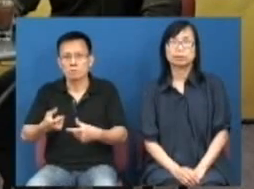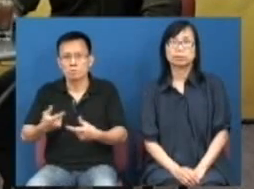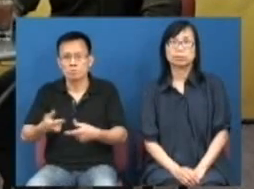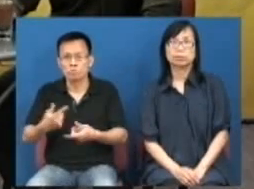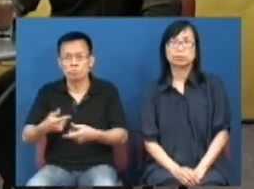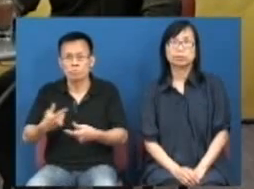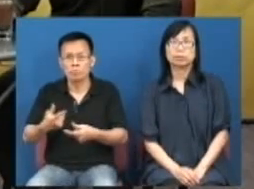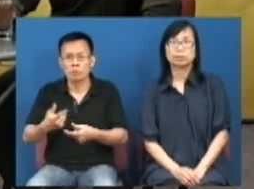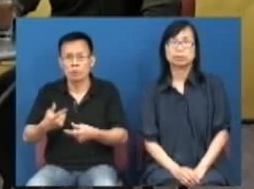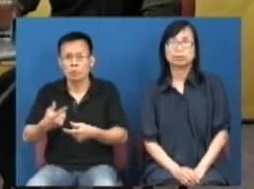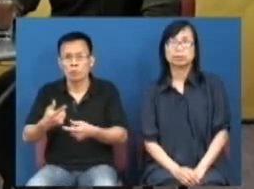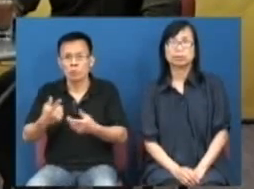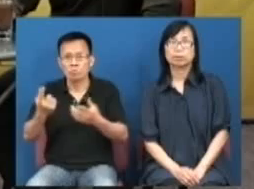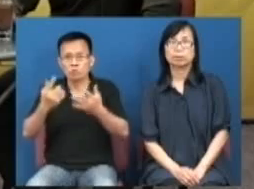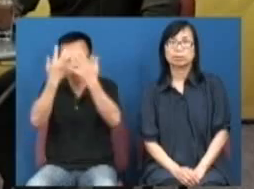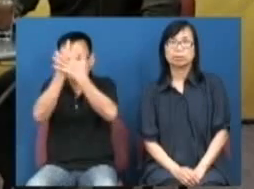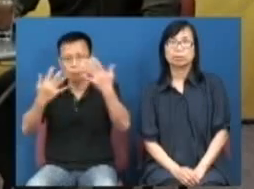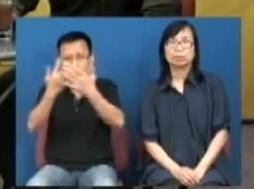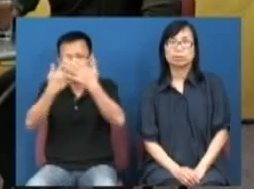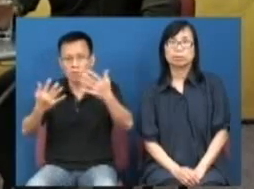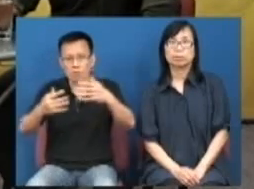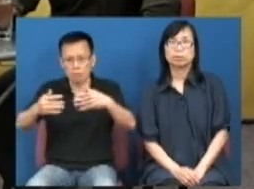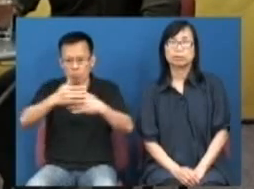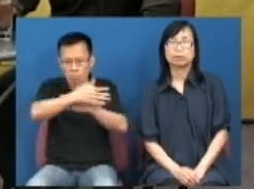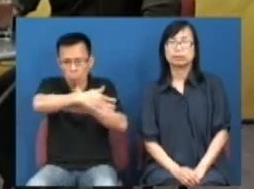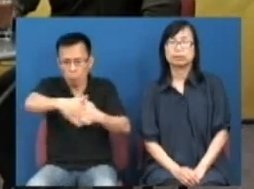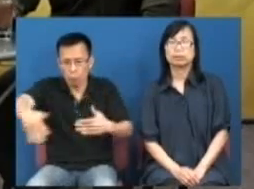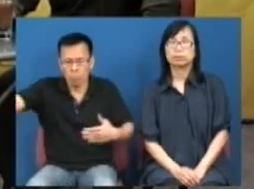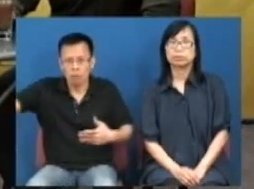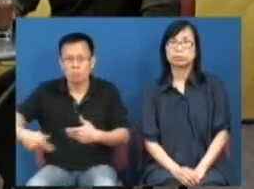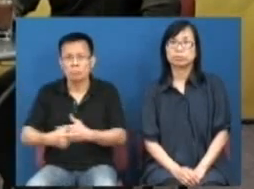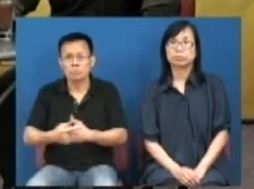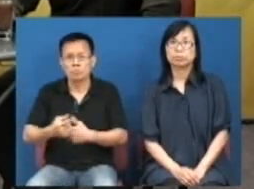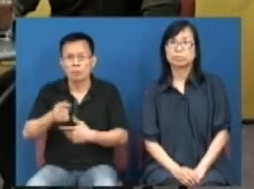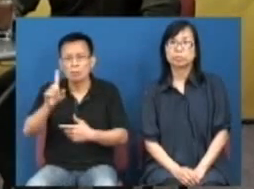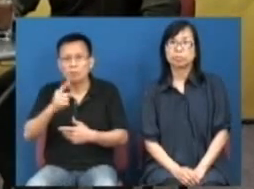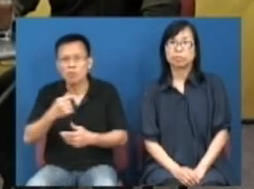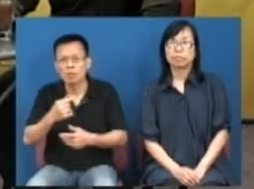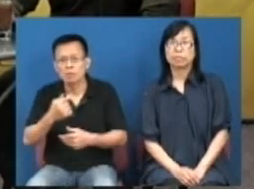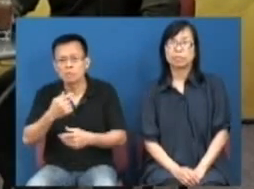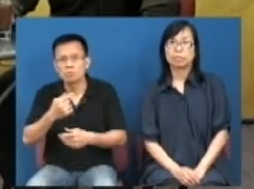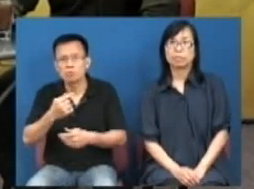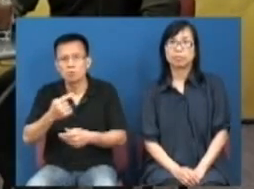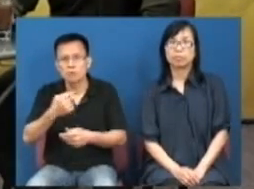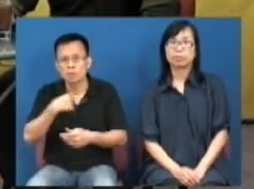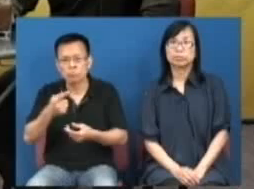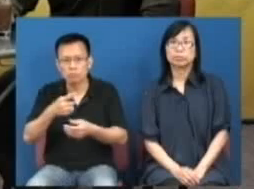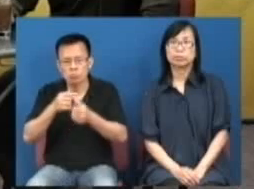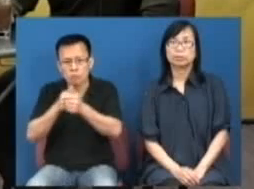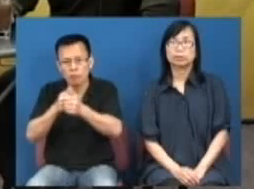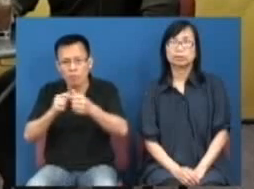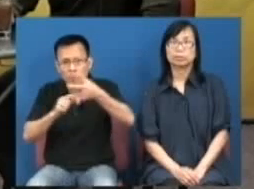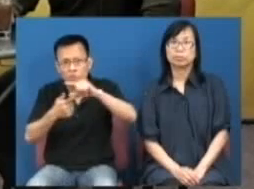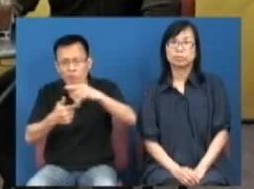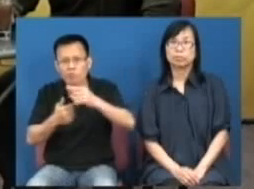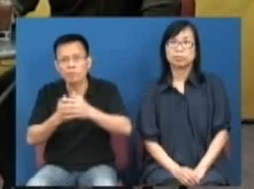咩？嚇、，digital divide 唔想啊嘛。咁你既然要咁做，唔該你用翻呢啲方法同